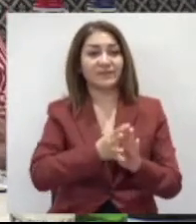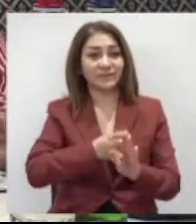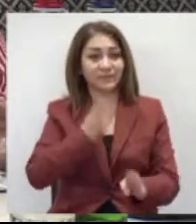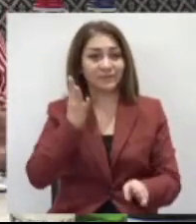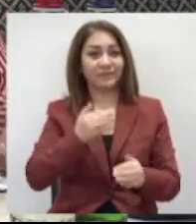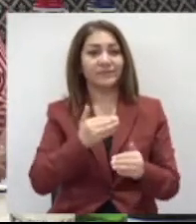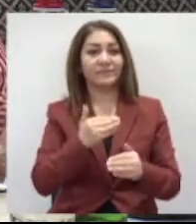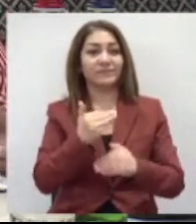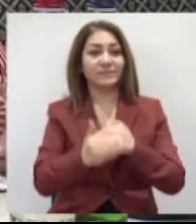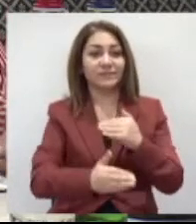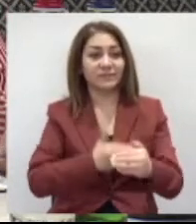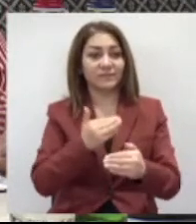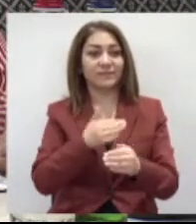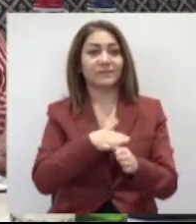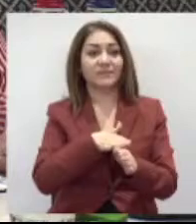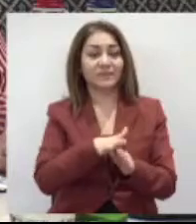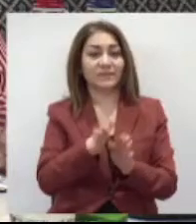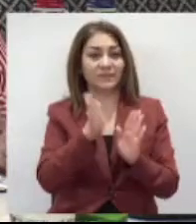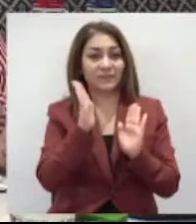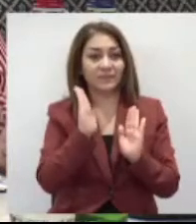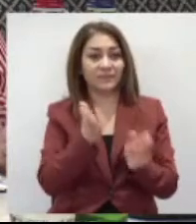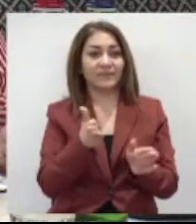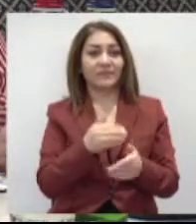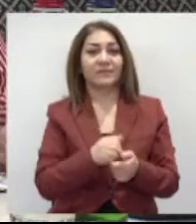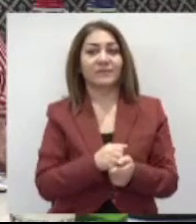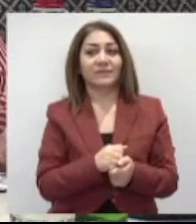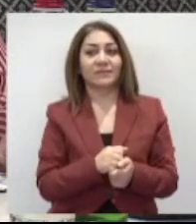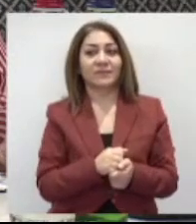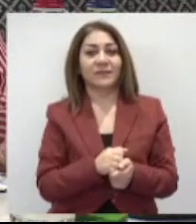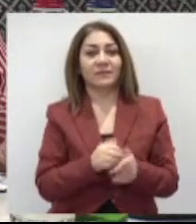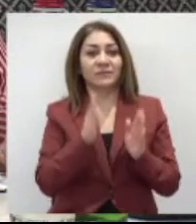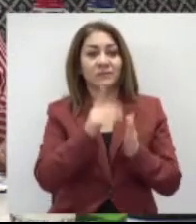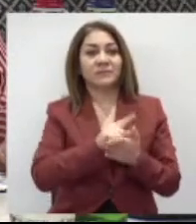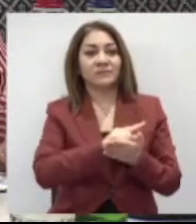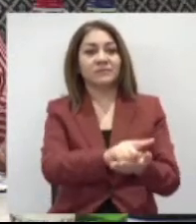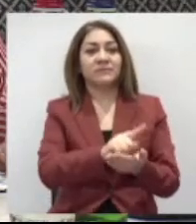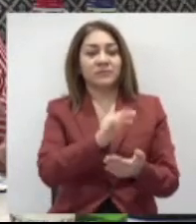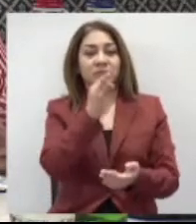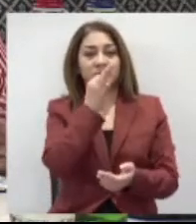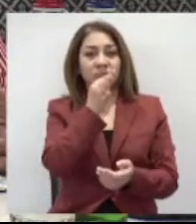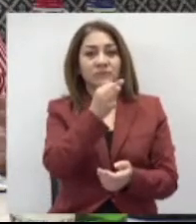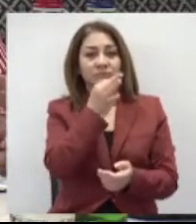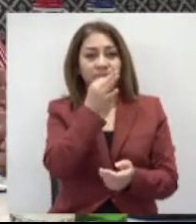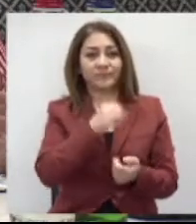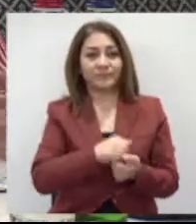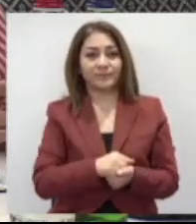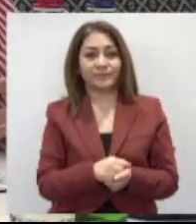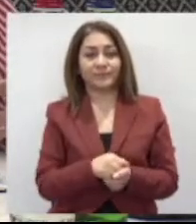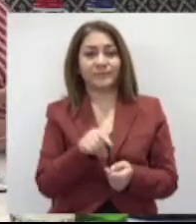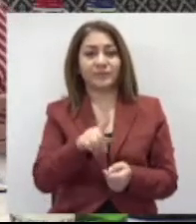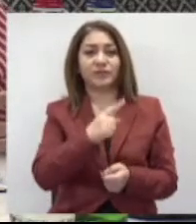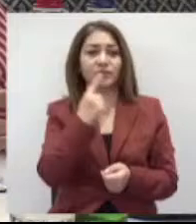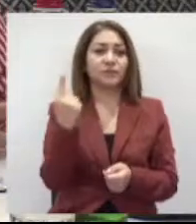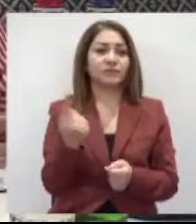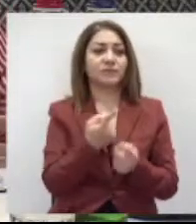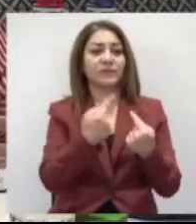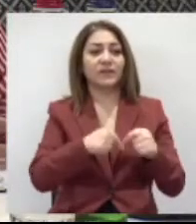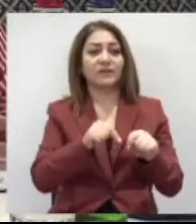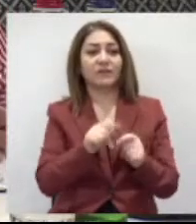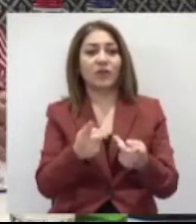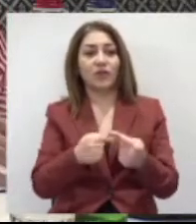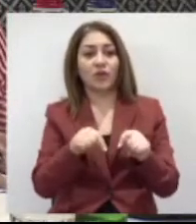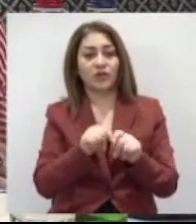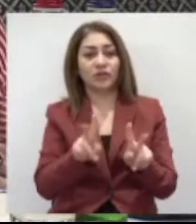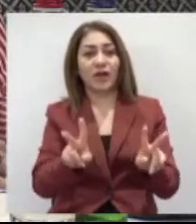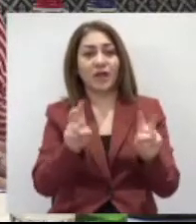հերթականությամբ ու հաջորդականությամբ իրականացվելու են հայեցակարգային ուղղությունների քննարկումները, սրանք բացառապես ոլորտային